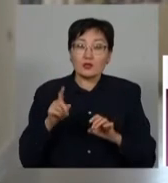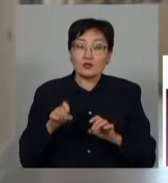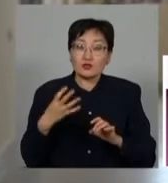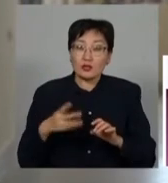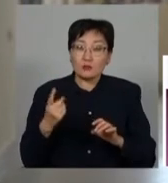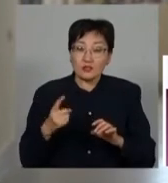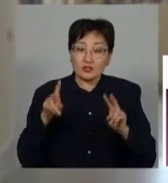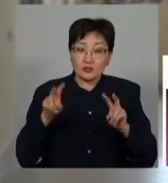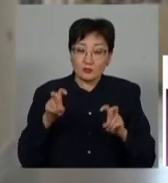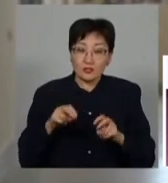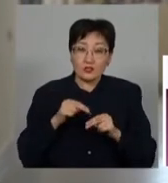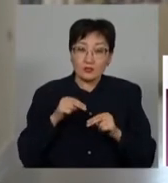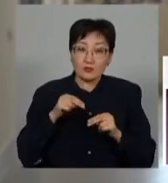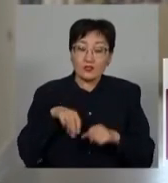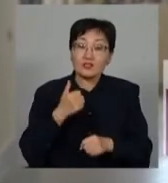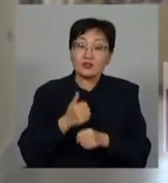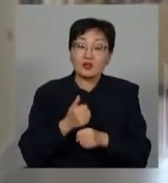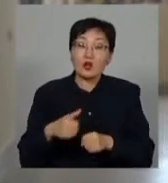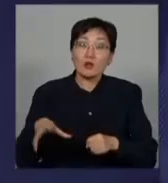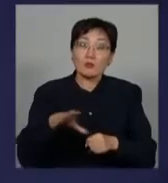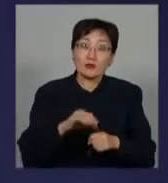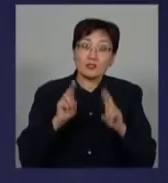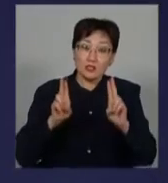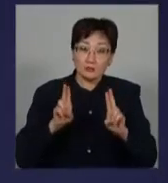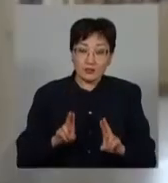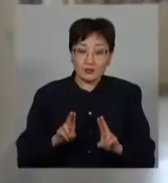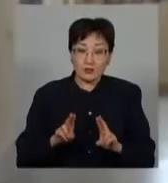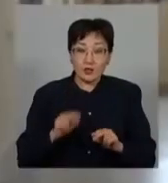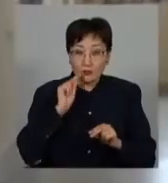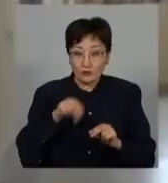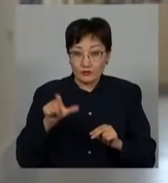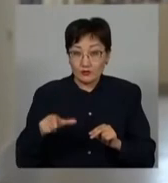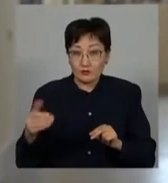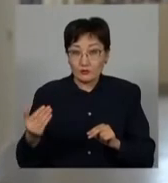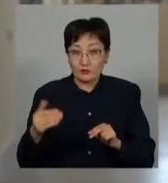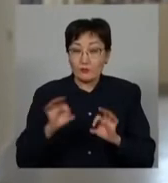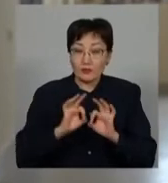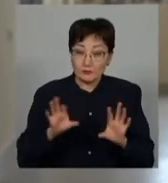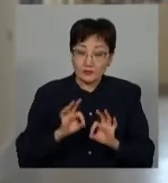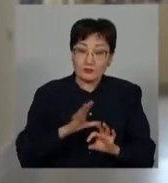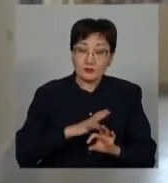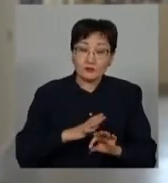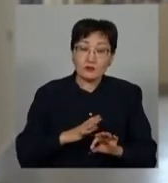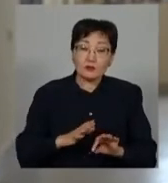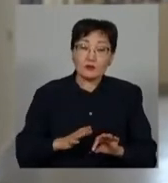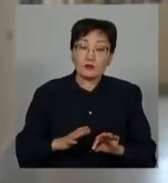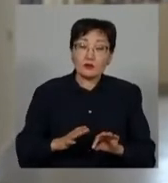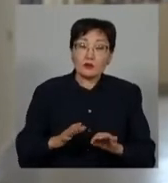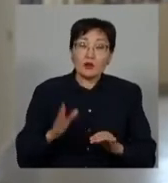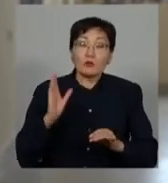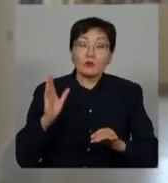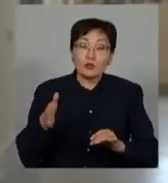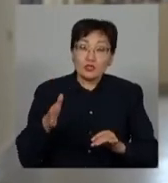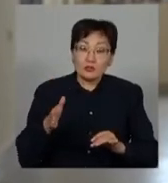бабын ескере отырып, соның бүкіл талаптарын күдіктілерге. Соның бәрін түсіндірдік.